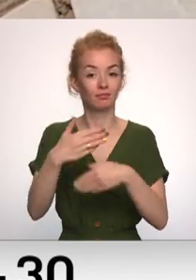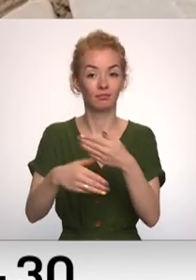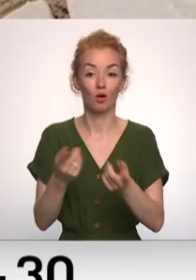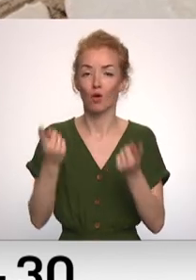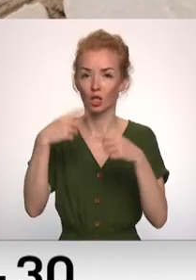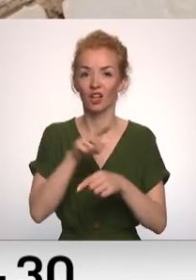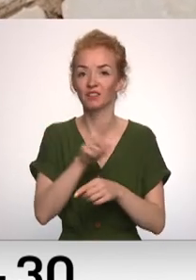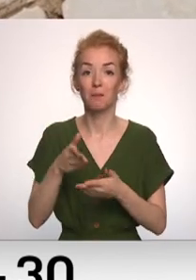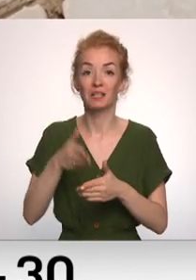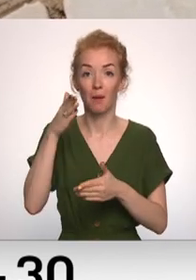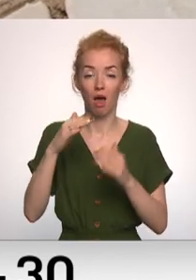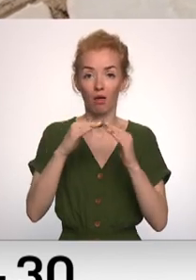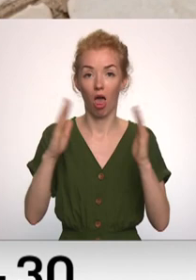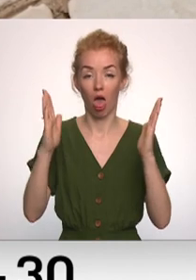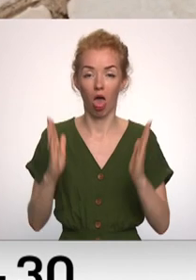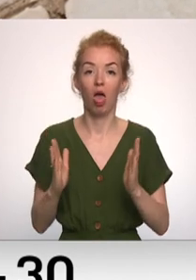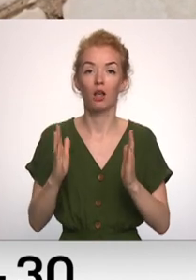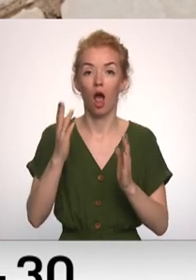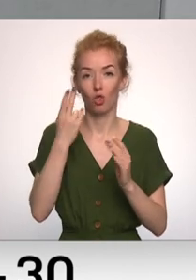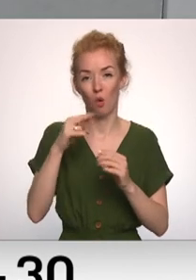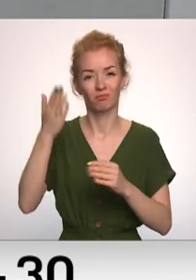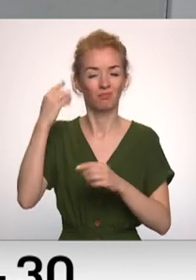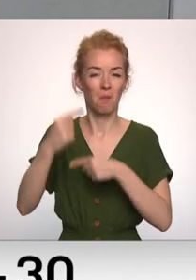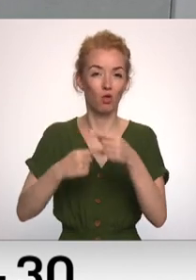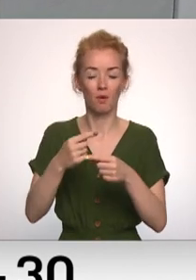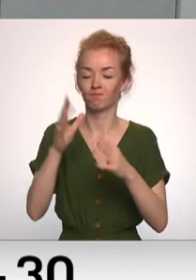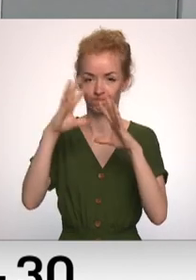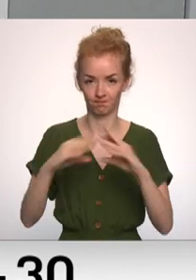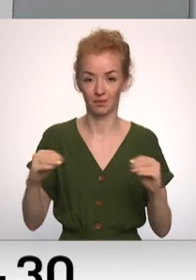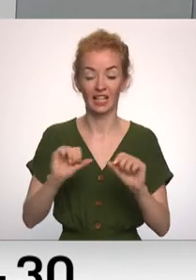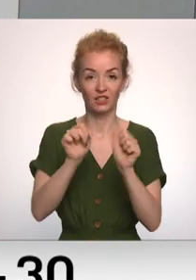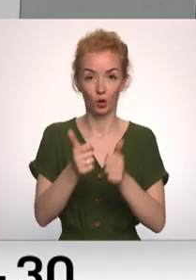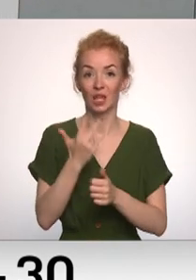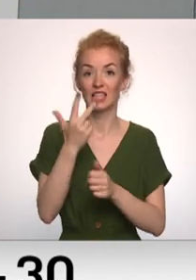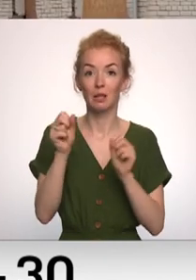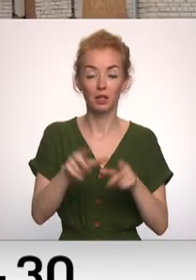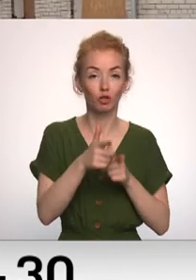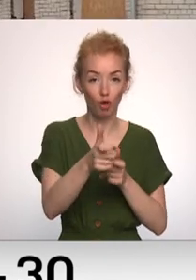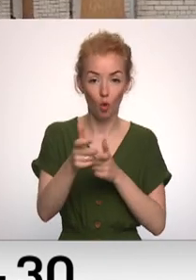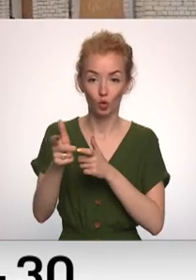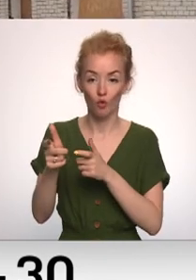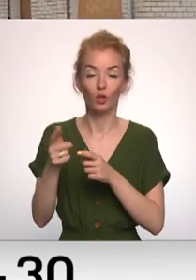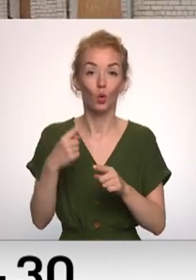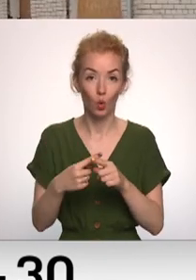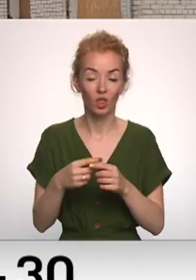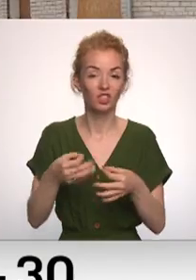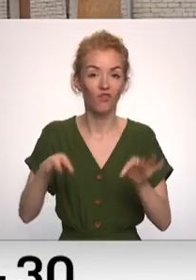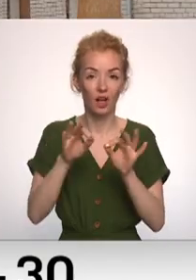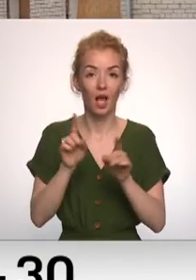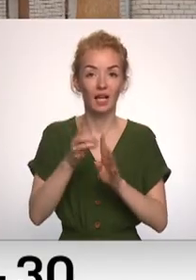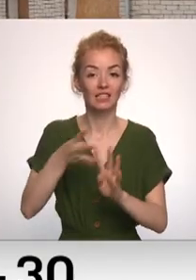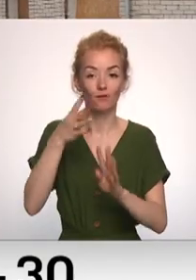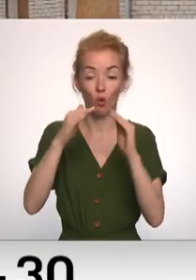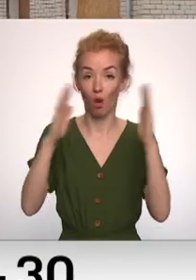Šobrīd bīstamākās ēkas no padomju laika mantojuma ir nojauktas, izveidotas trīs šautuvis. Pievienotā vērtība bija daudz